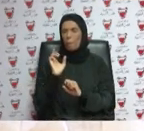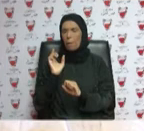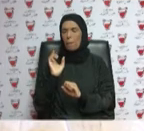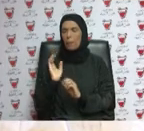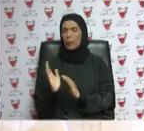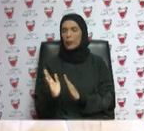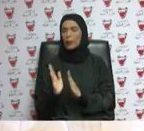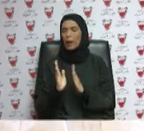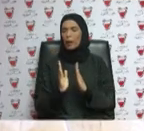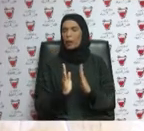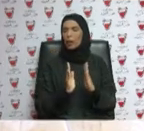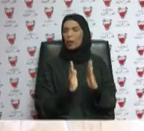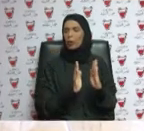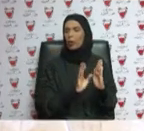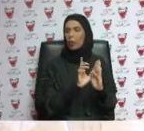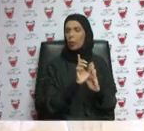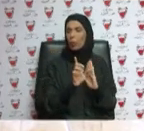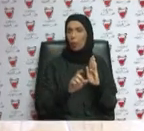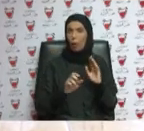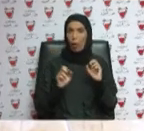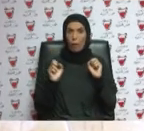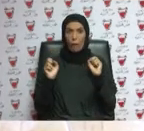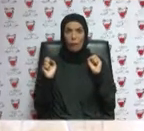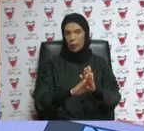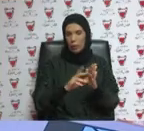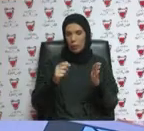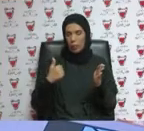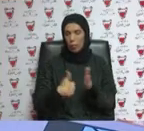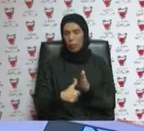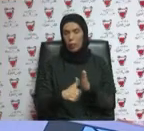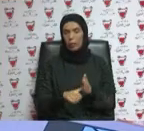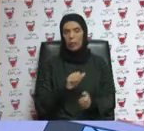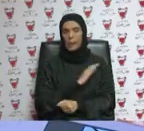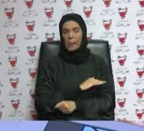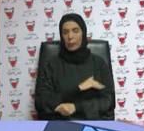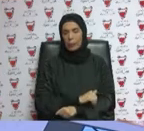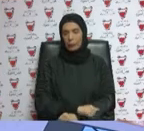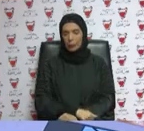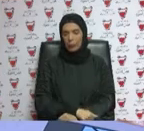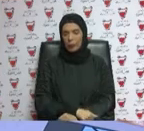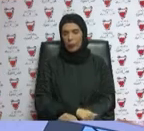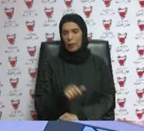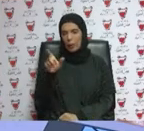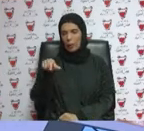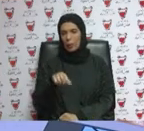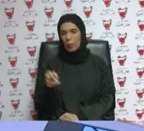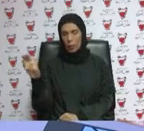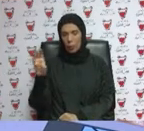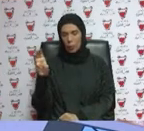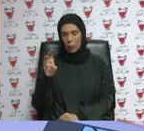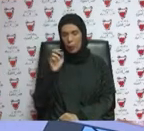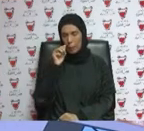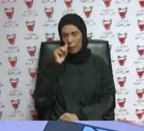بسبب طبعا إغلاق شركات وتسريح بحرينيين. كذلك سيعاني هذا الصندوق من عدم وجود إيرادات